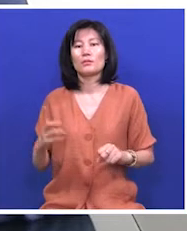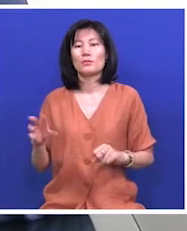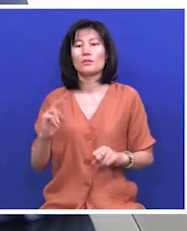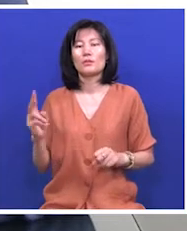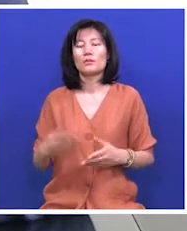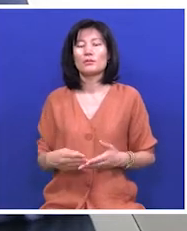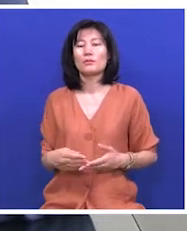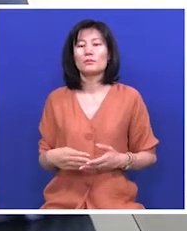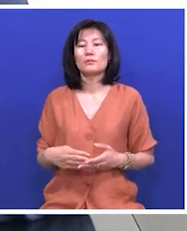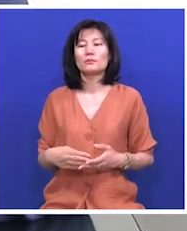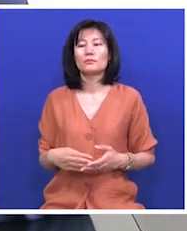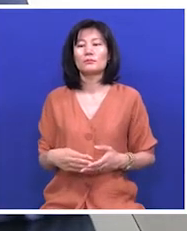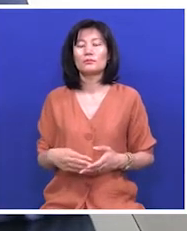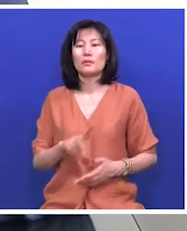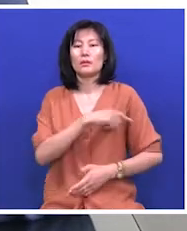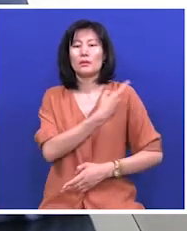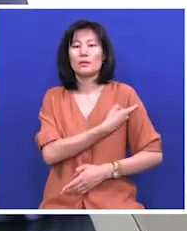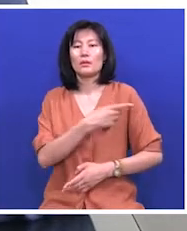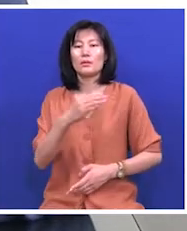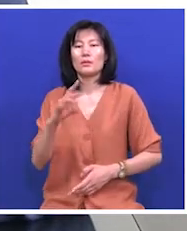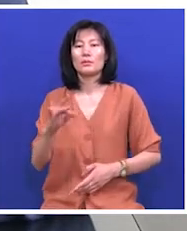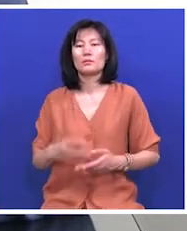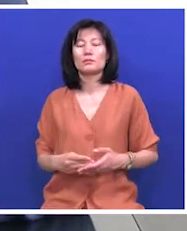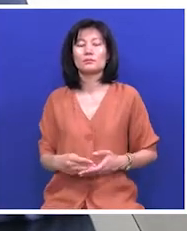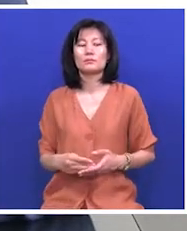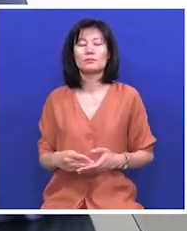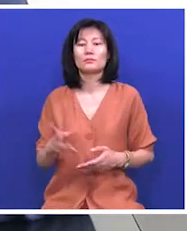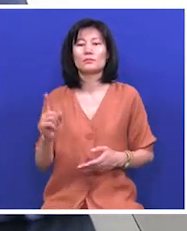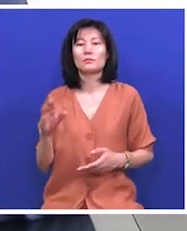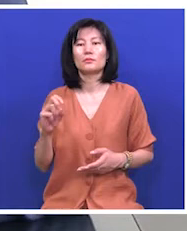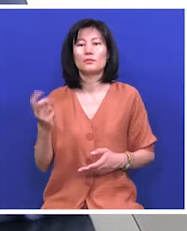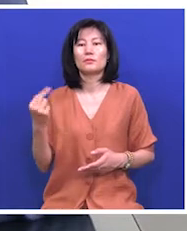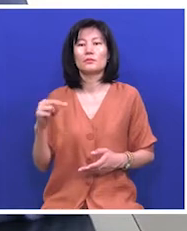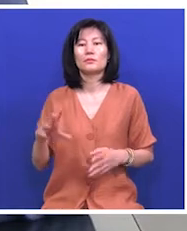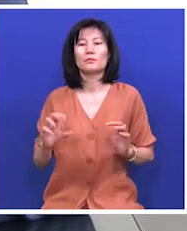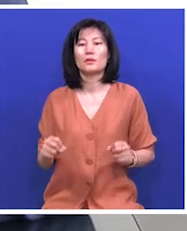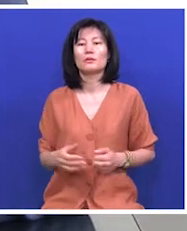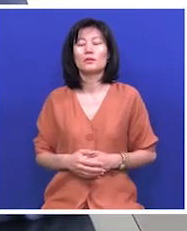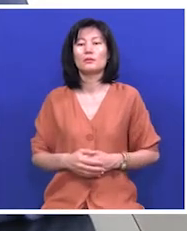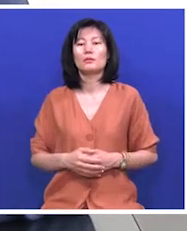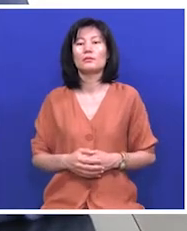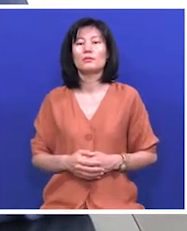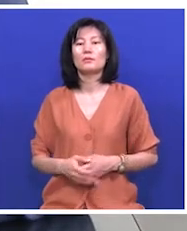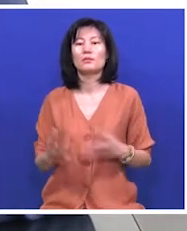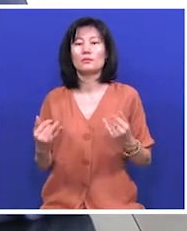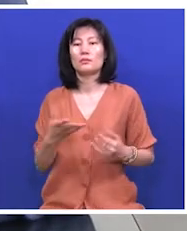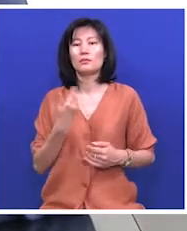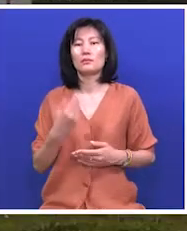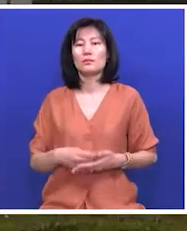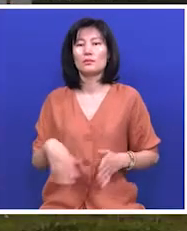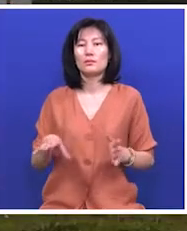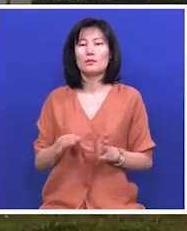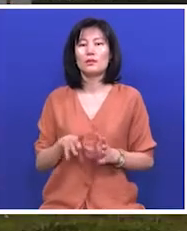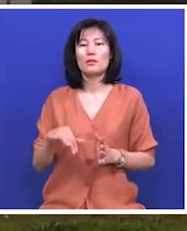болады, бірақ сондай қатты әсер ететін, бізге зардап шектіретін ондай ақаулар қазірге